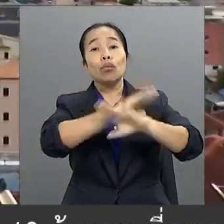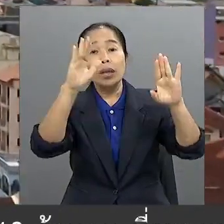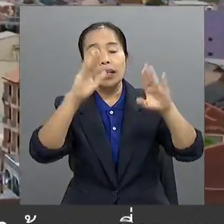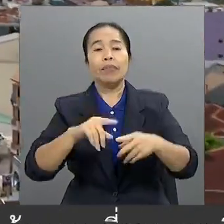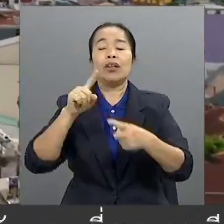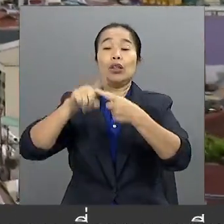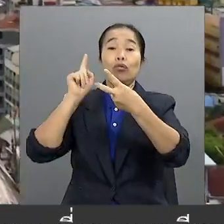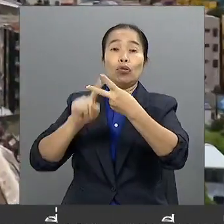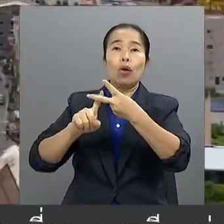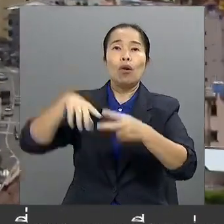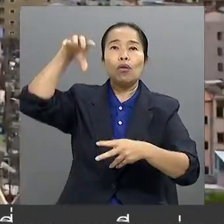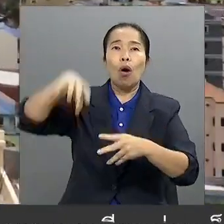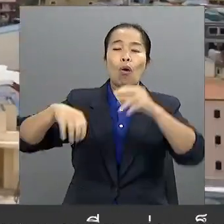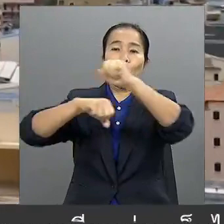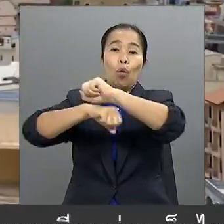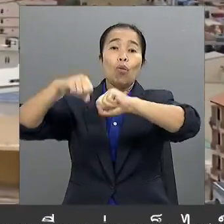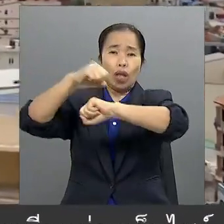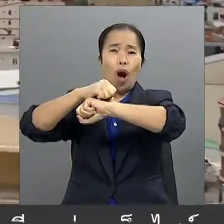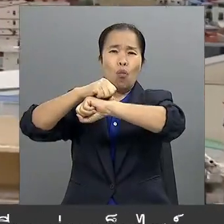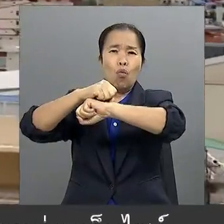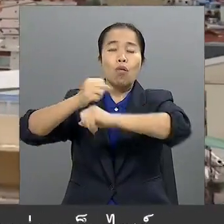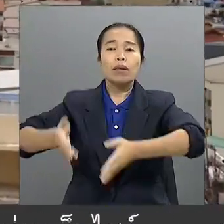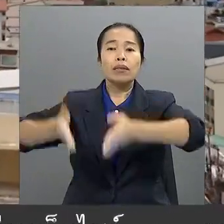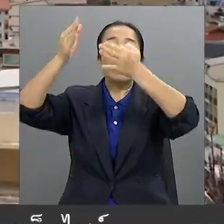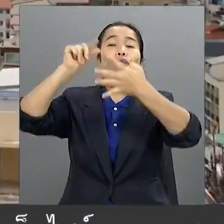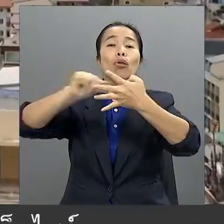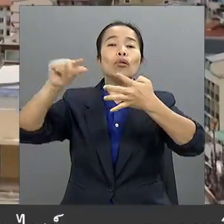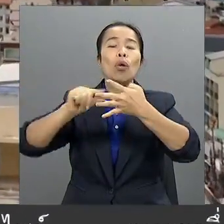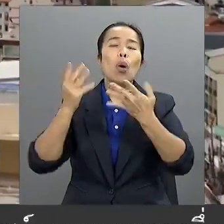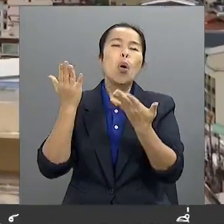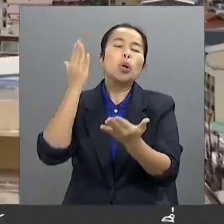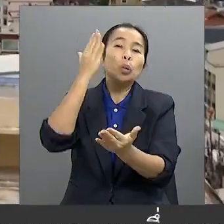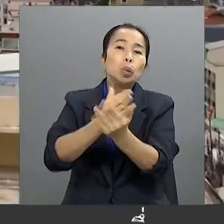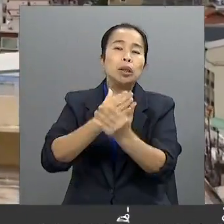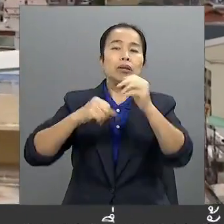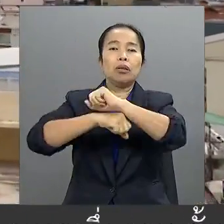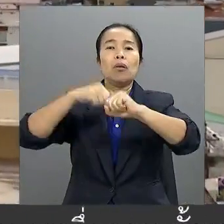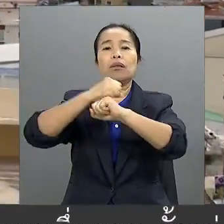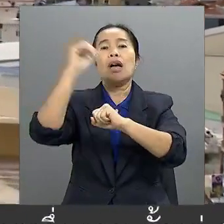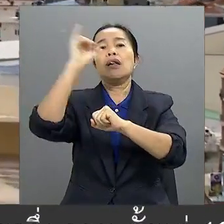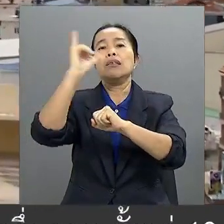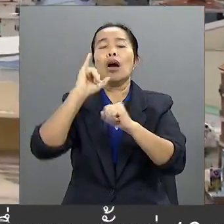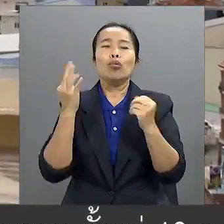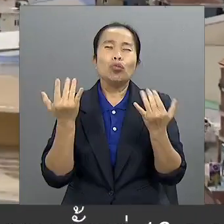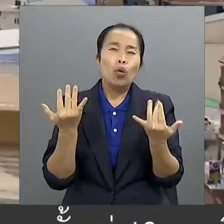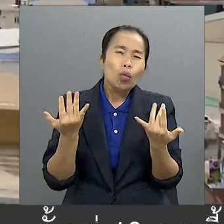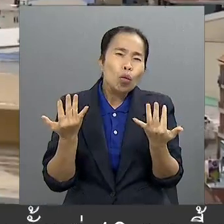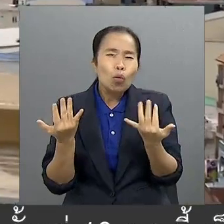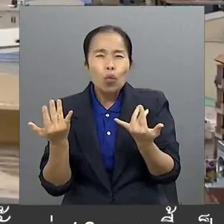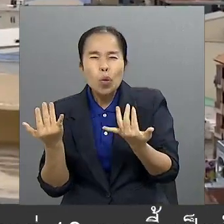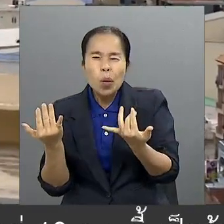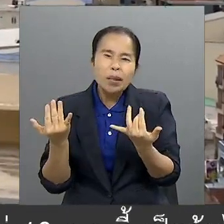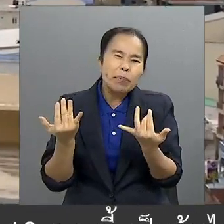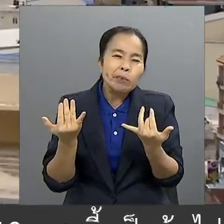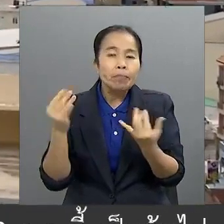อนโดมิเนียมค่ะส่วนหนึ่งก็จะชะลอโครงการออกไปก่อนในตอนนี้เพื่อรอตลาดรอลูกค้ารอจังหวะที่เหมาะๆแล้วจะกลับม